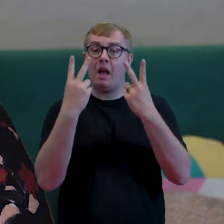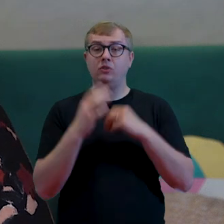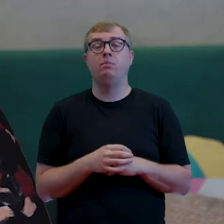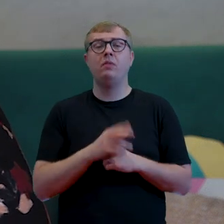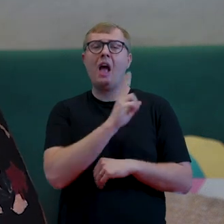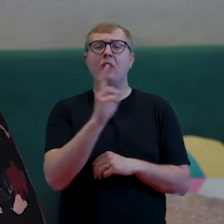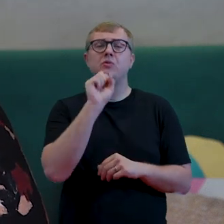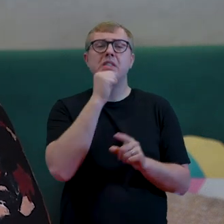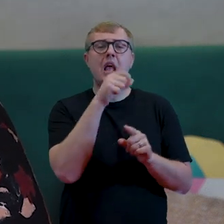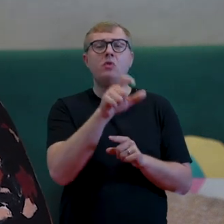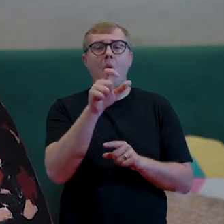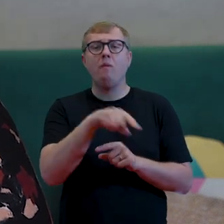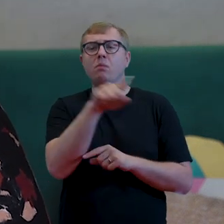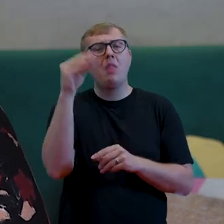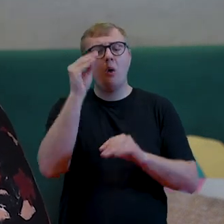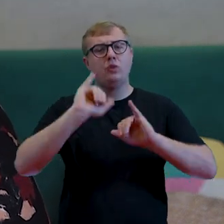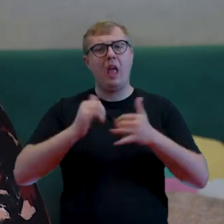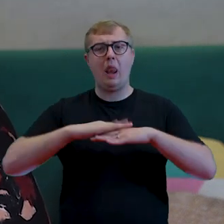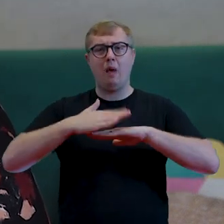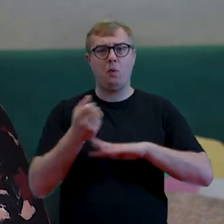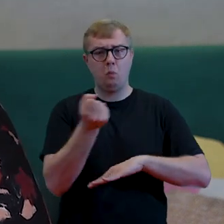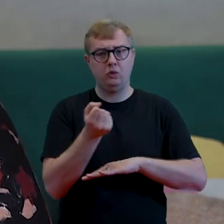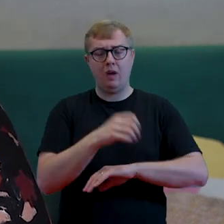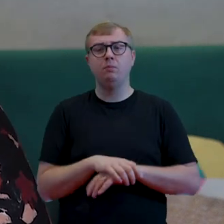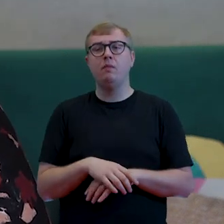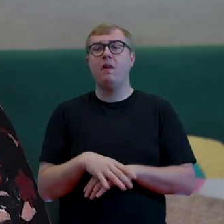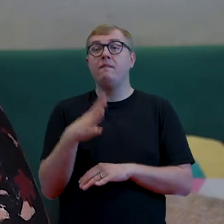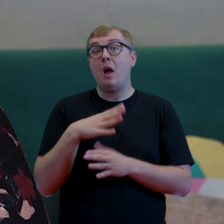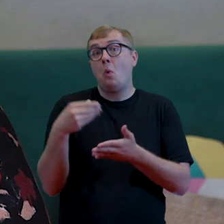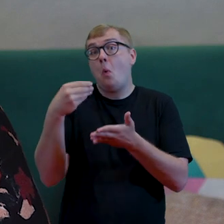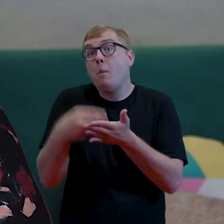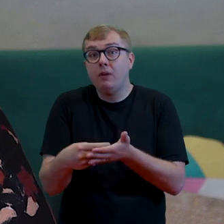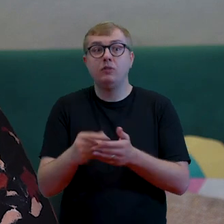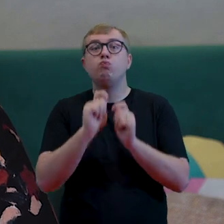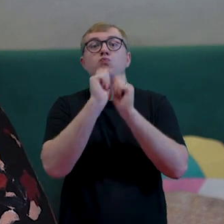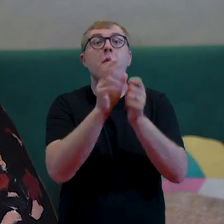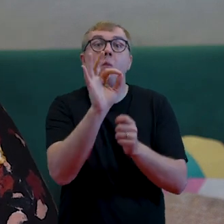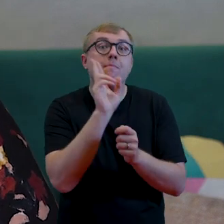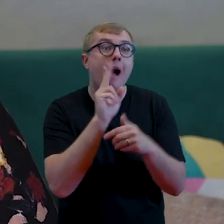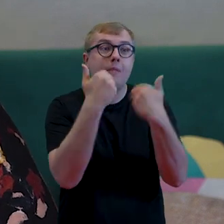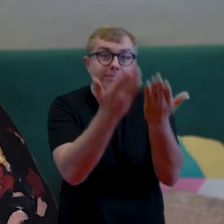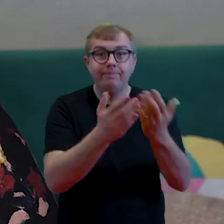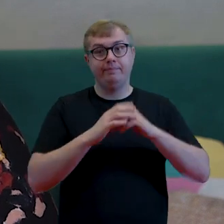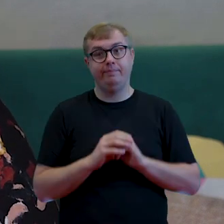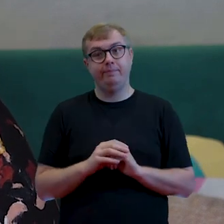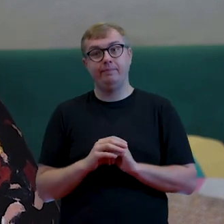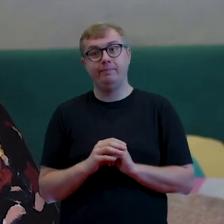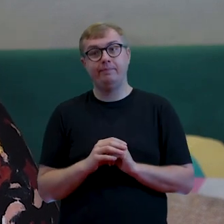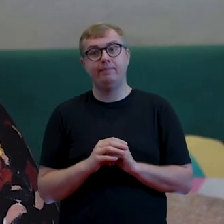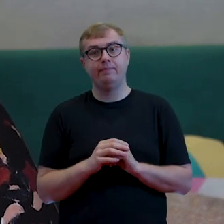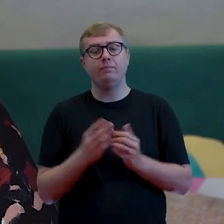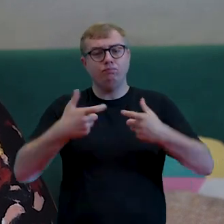ważne jest żeby każdy z seniorów nauczył się obsługiwać właśnie tego laptopa Może warto kupić podarować swoją mamę